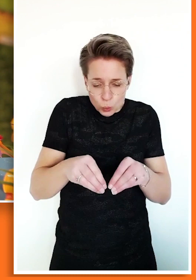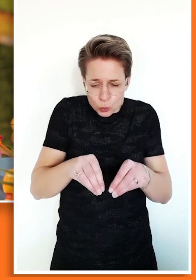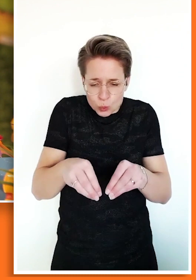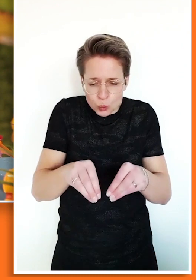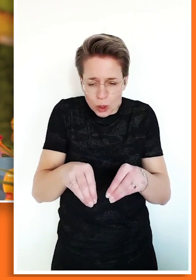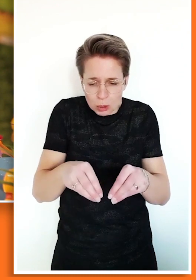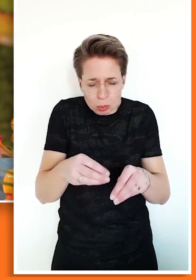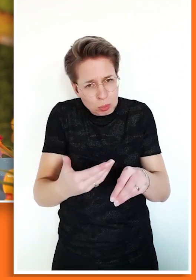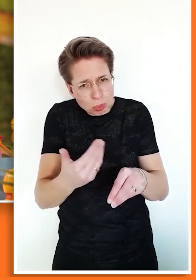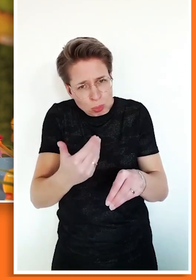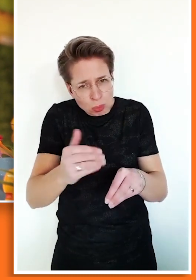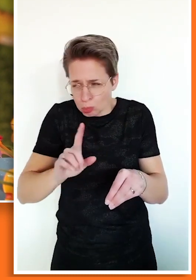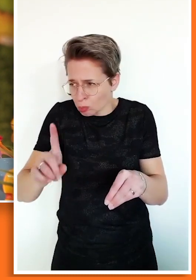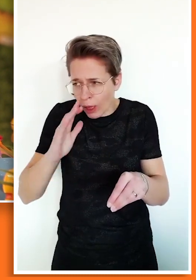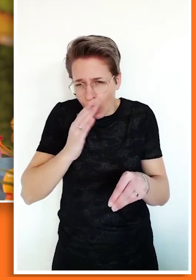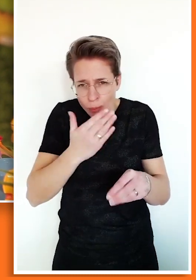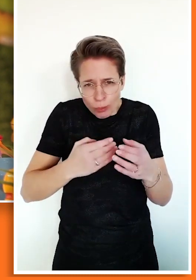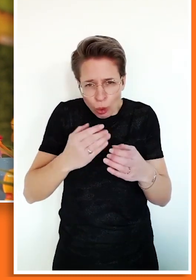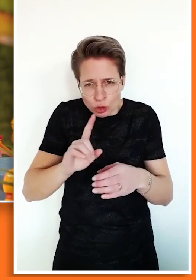Hey, jongens, zullen wij naar het geheime bos?